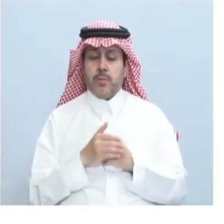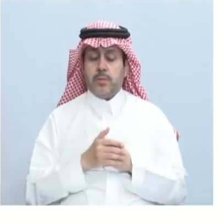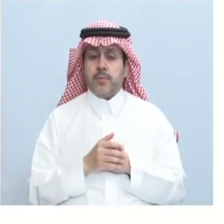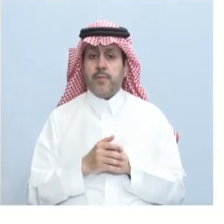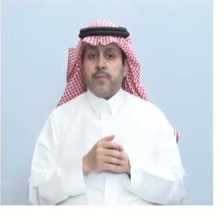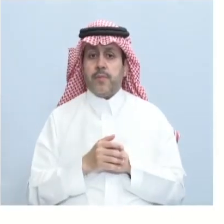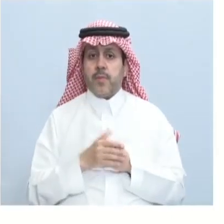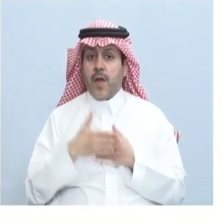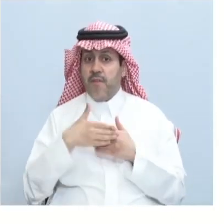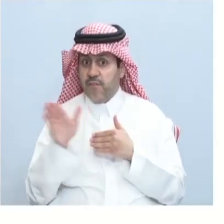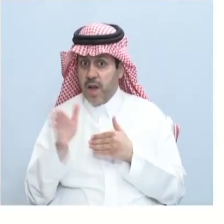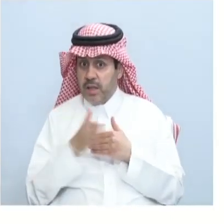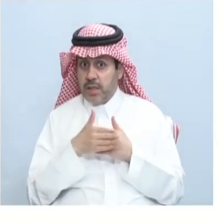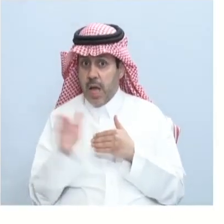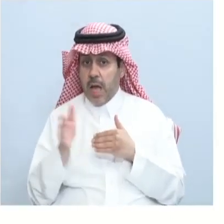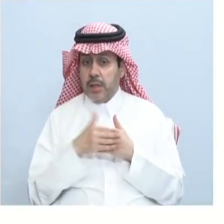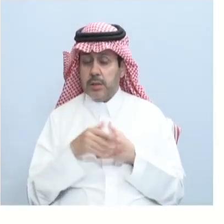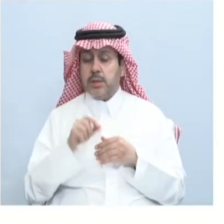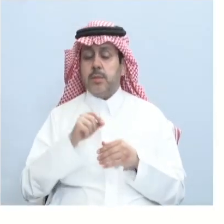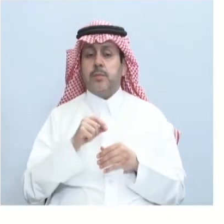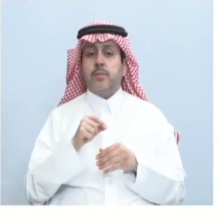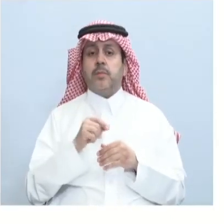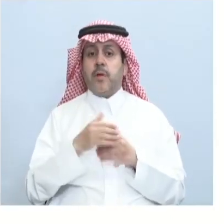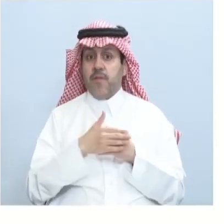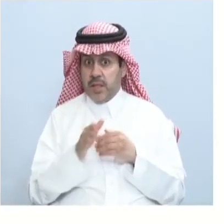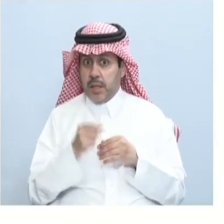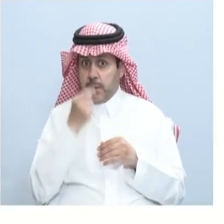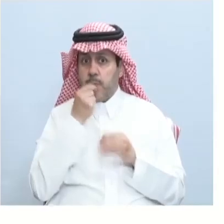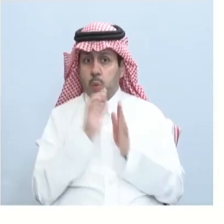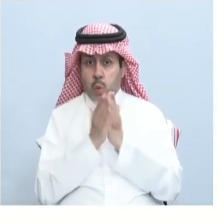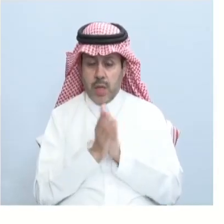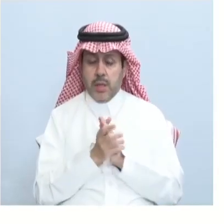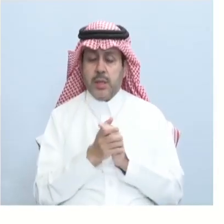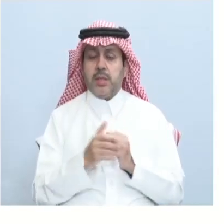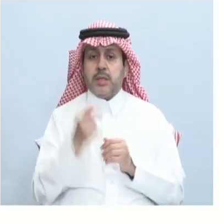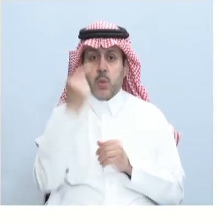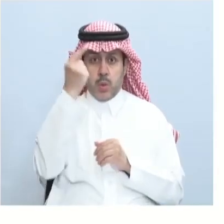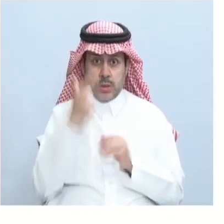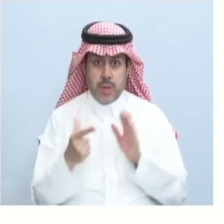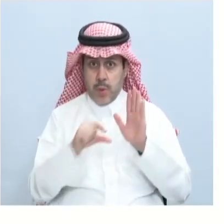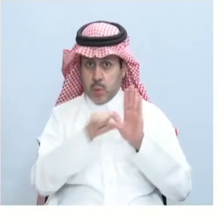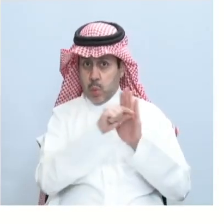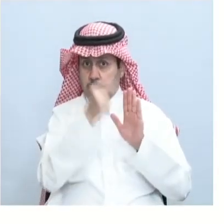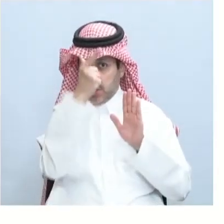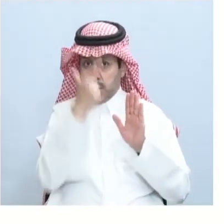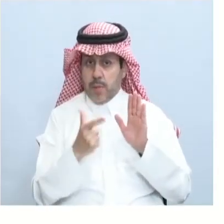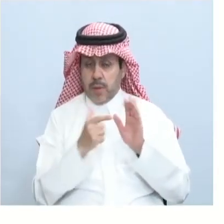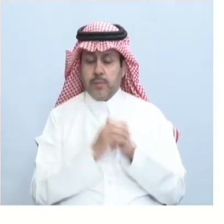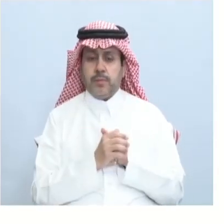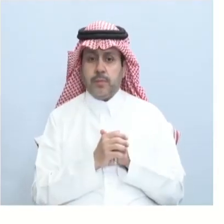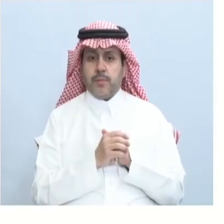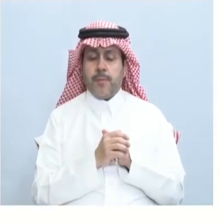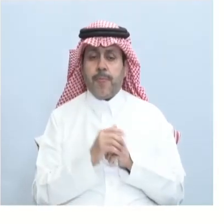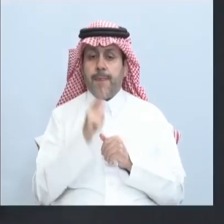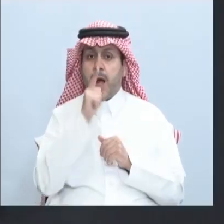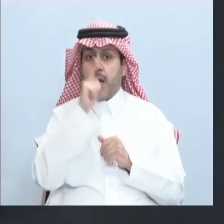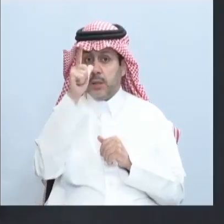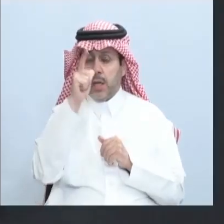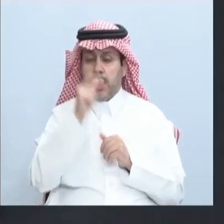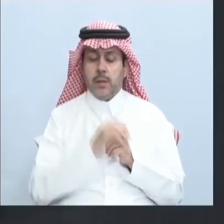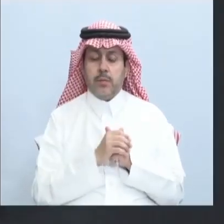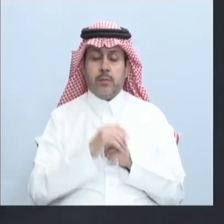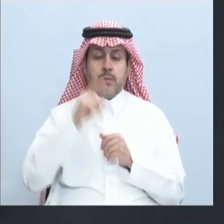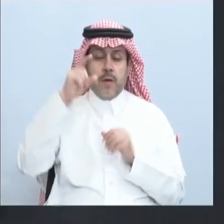فاتحه القران وهي سبع ايات قال الله عز وجل ولقد اتيناك سبعا من